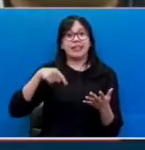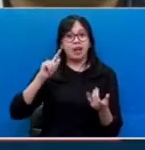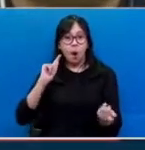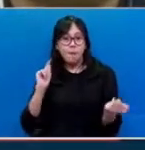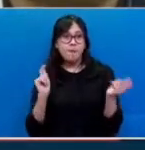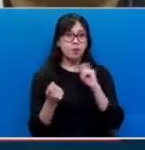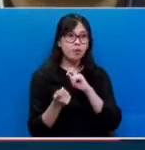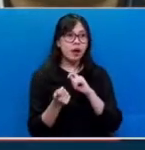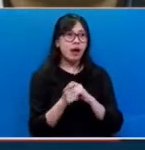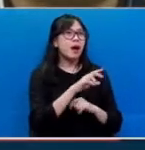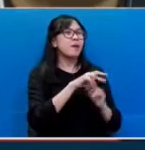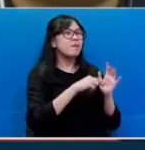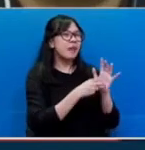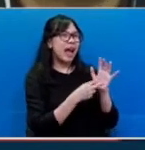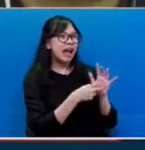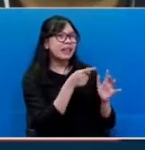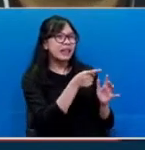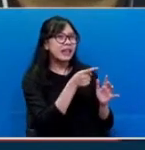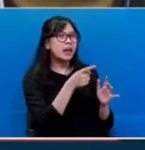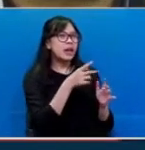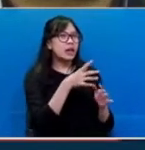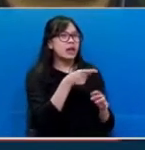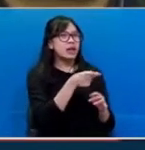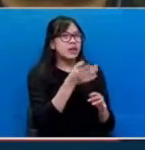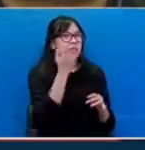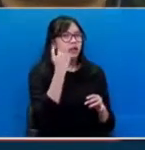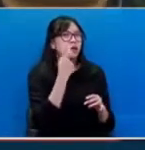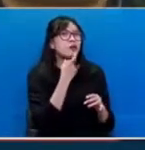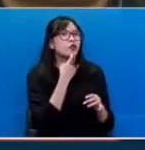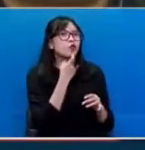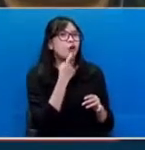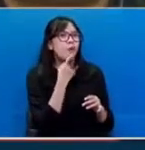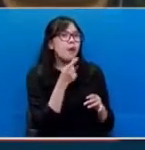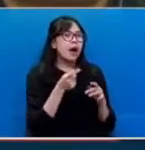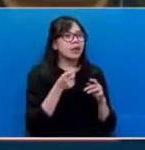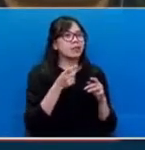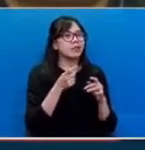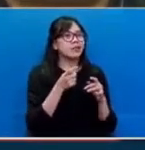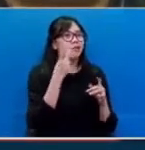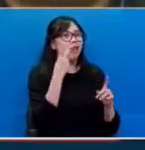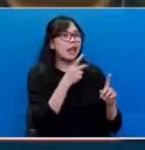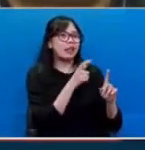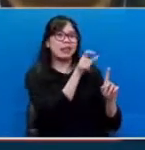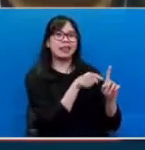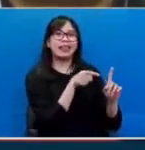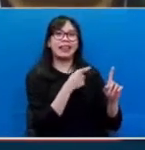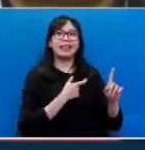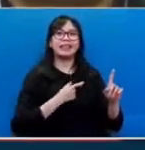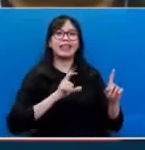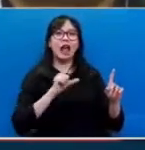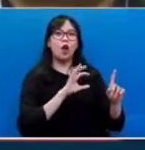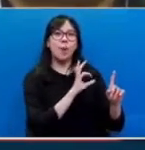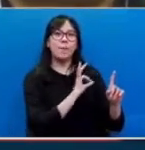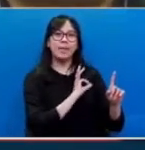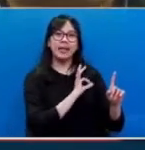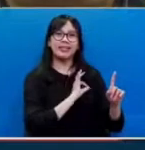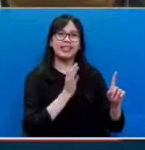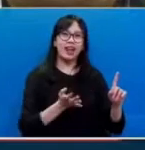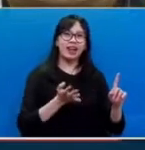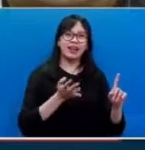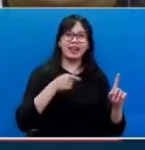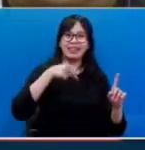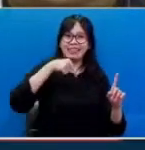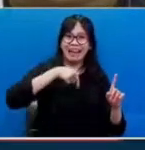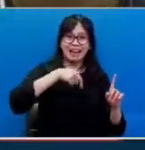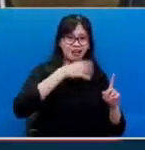ibu itu t berusaha untuk ee mengungkit sejarah mengungkit rekam jejak seorang calon presiden yang sekarang menjadi presiden terpilih begitu ya